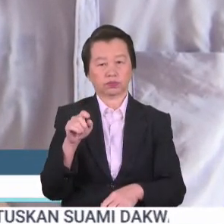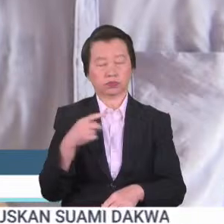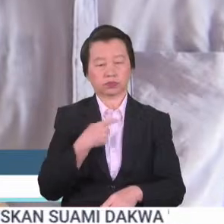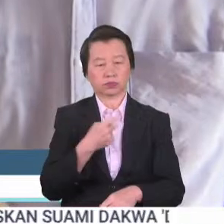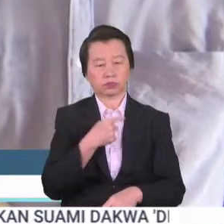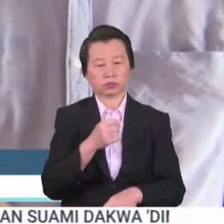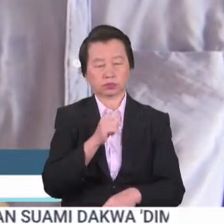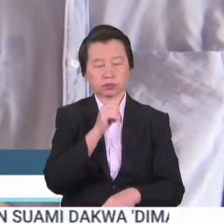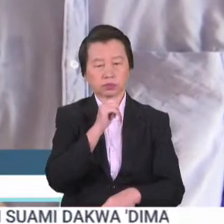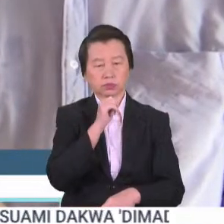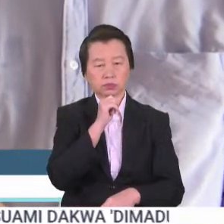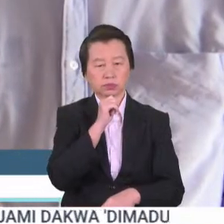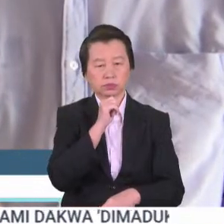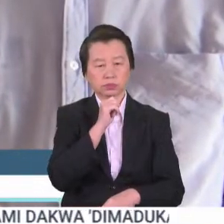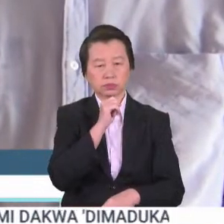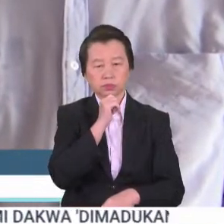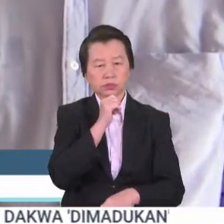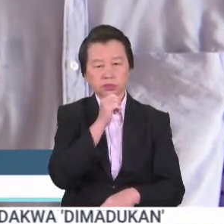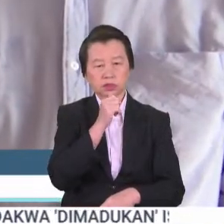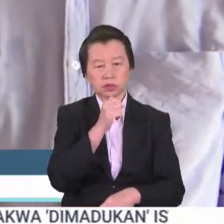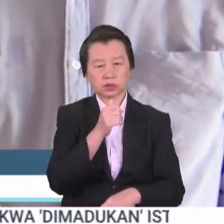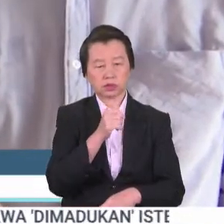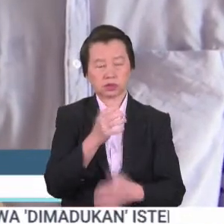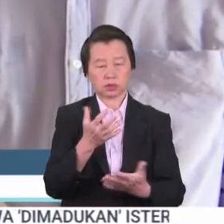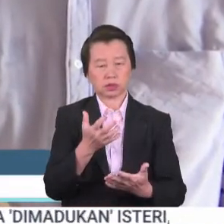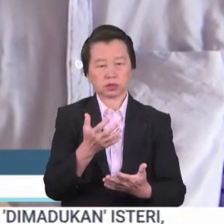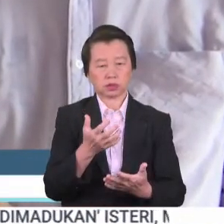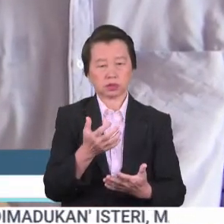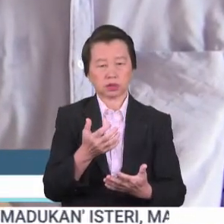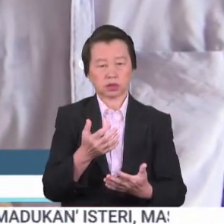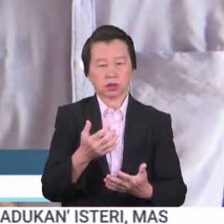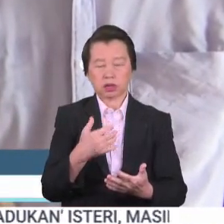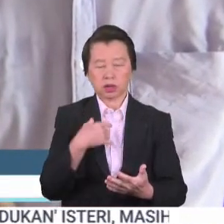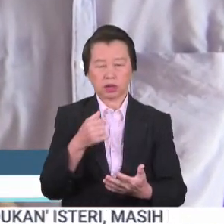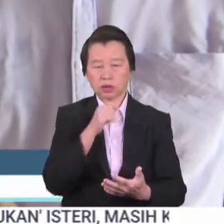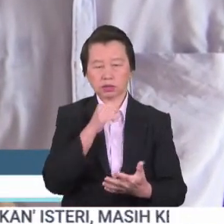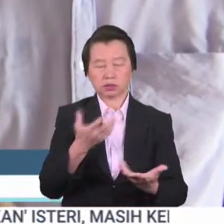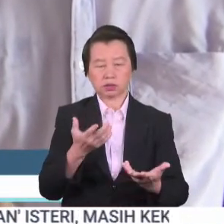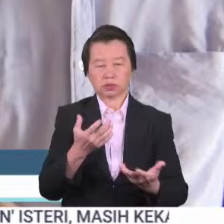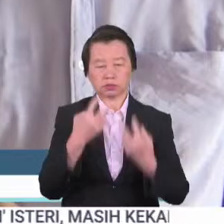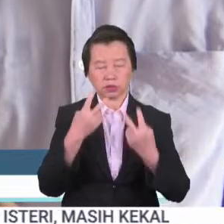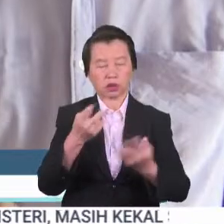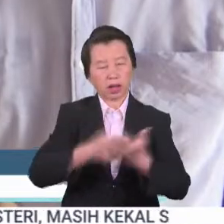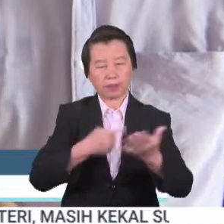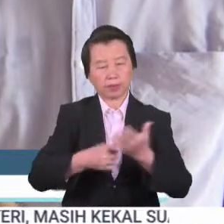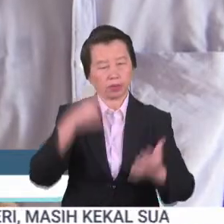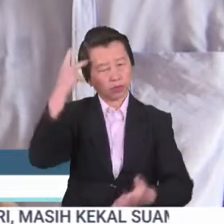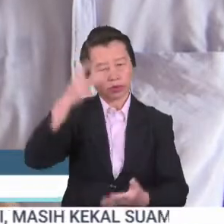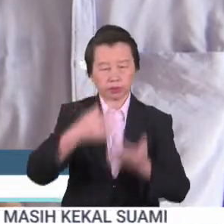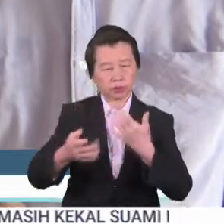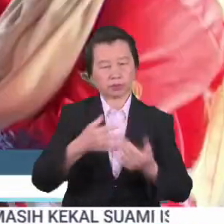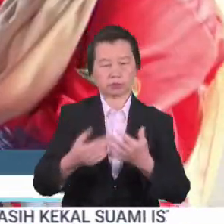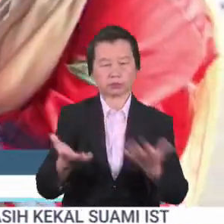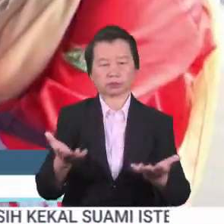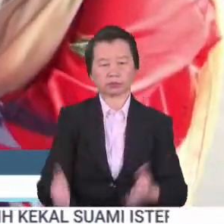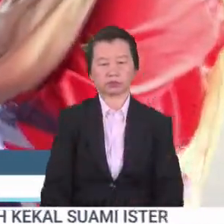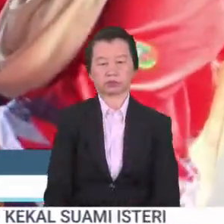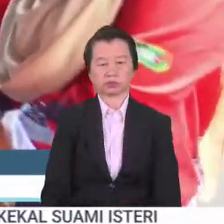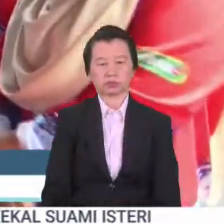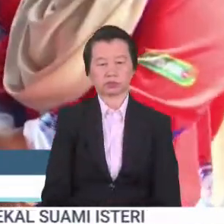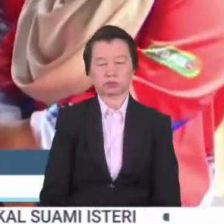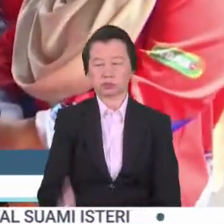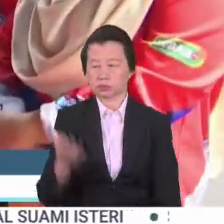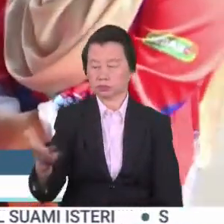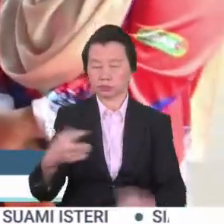kita tidak membezakan mana-mana politik dalam kawasan satu kawasan